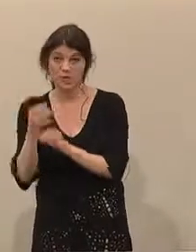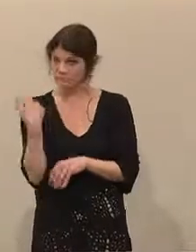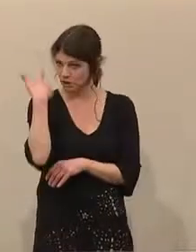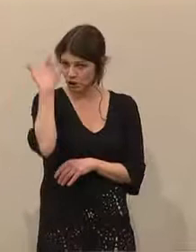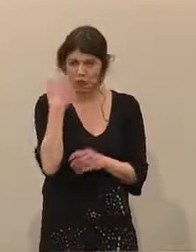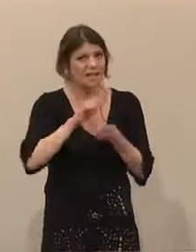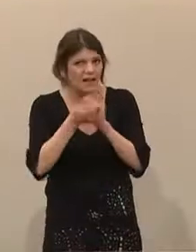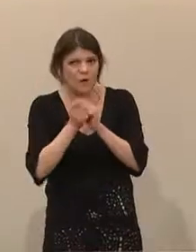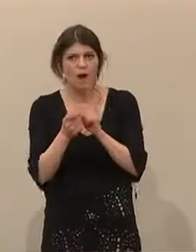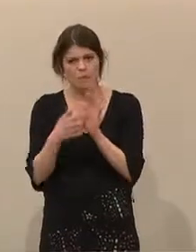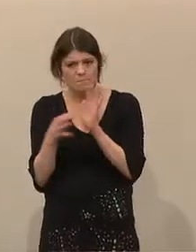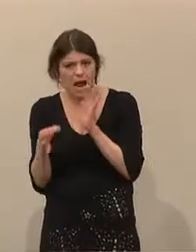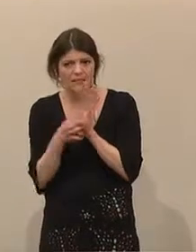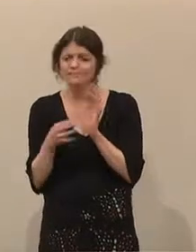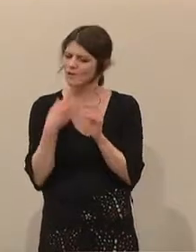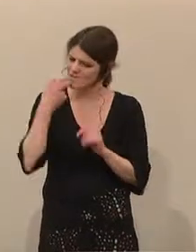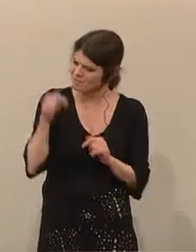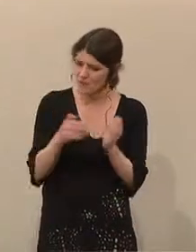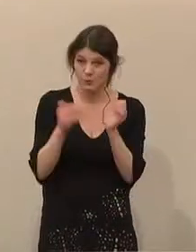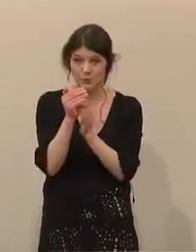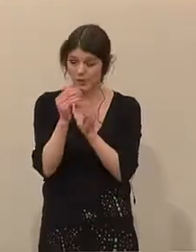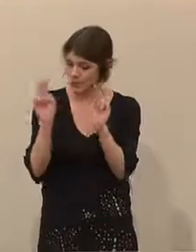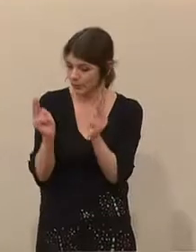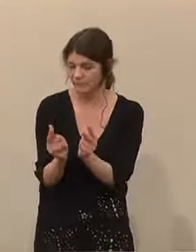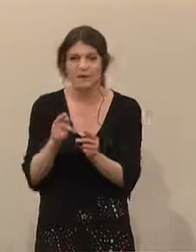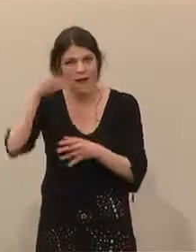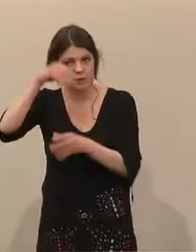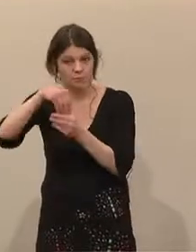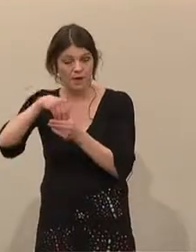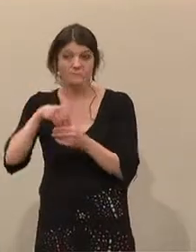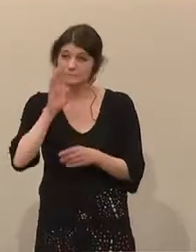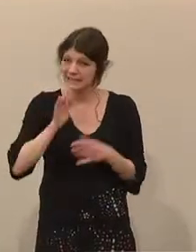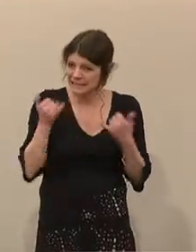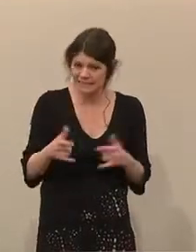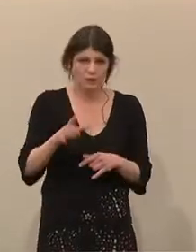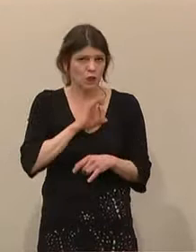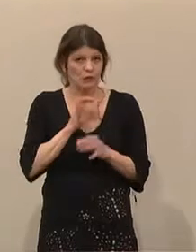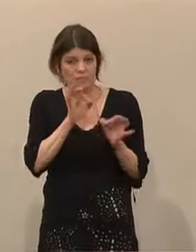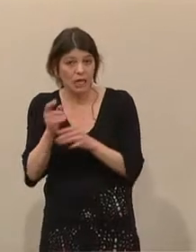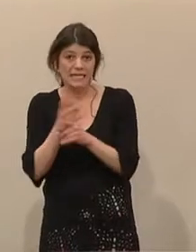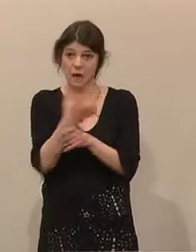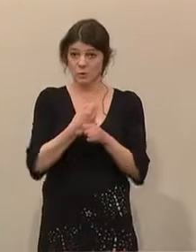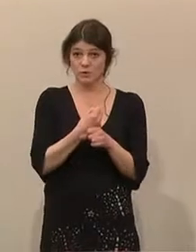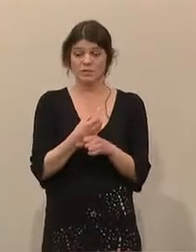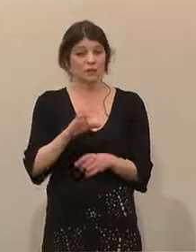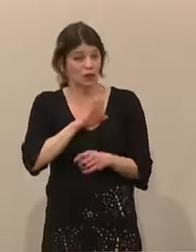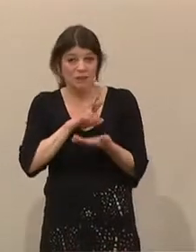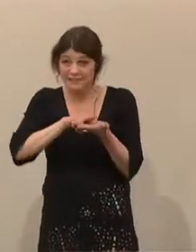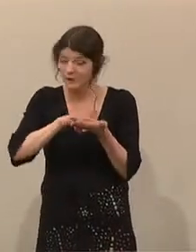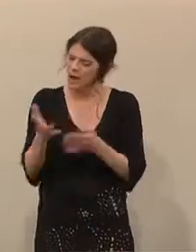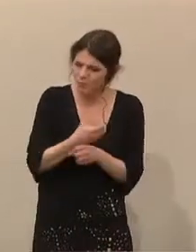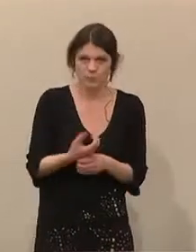um das System zu sparen. Nutzen auch wir die Chancen der modernen Zeit, nutzen wir die Chancen der Digitalisierung.